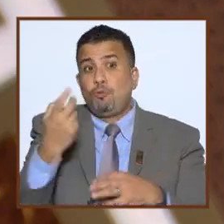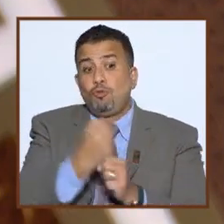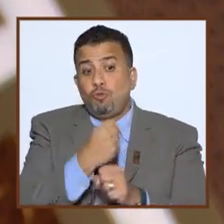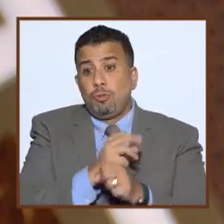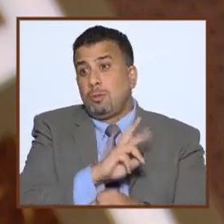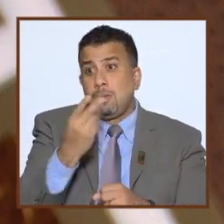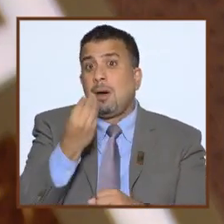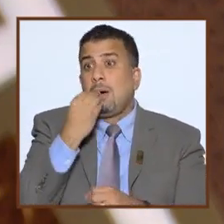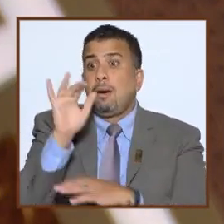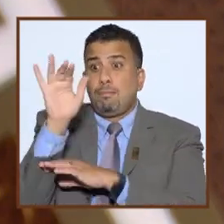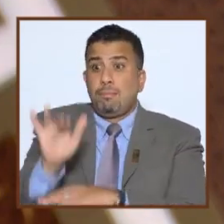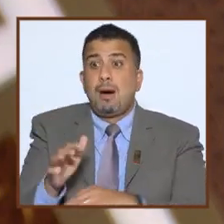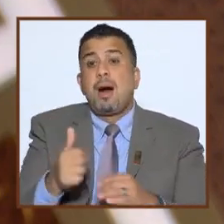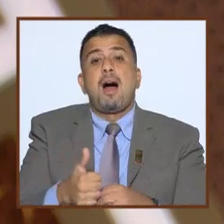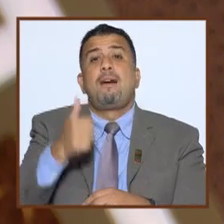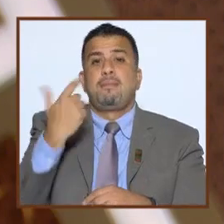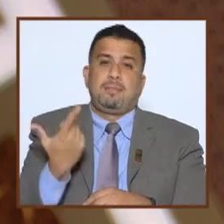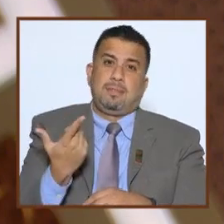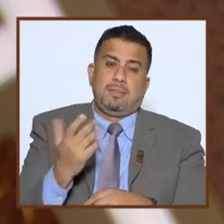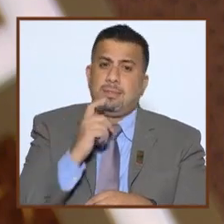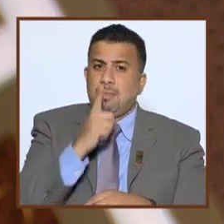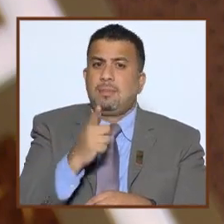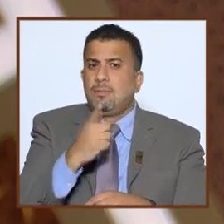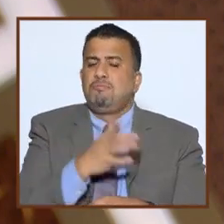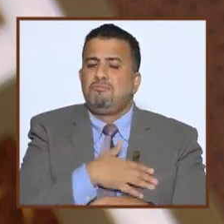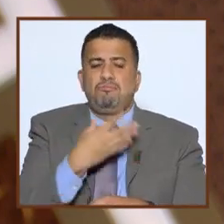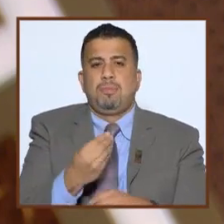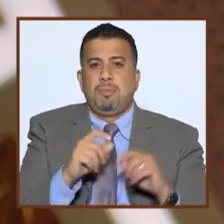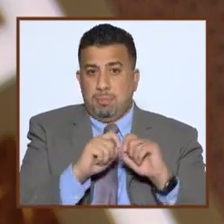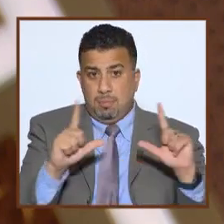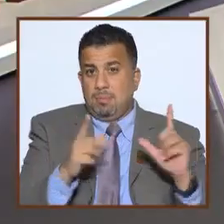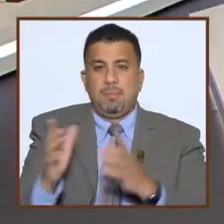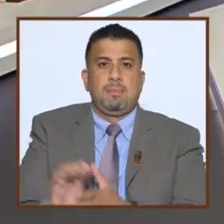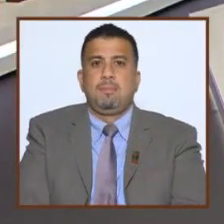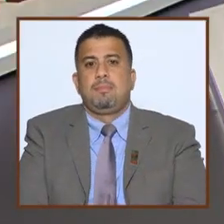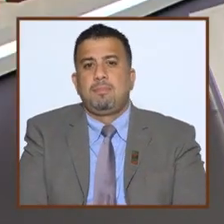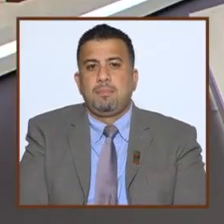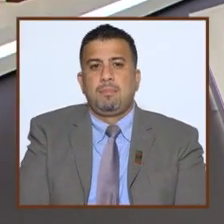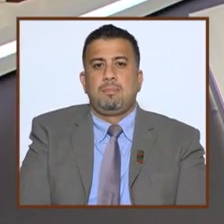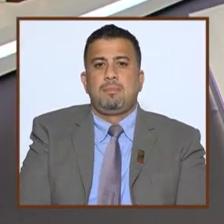فسؤال الله الخير عموما على كل حال هذا شيء طيب بارك الله فيك